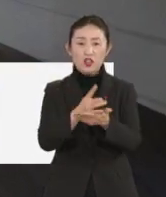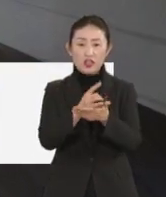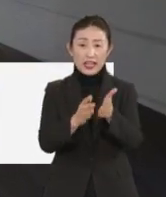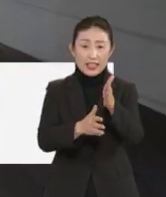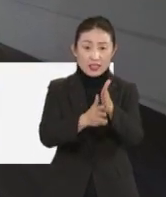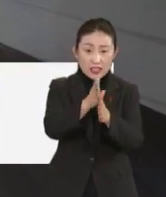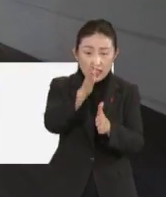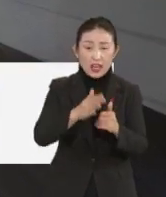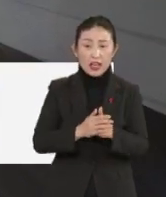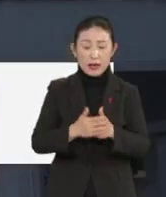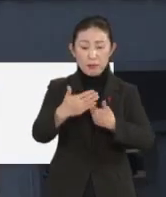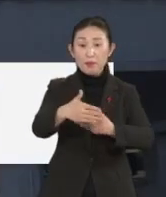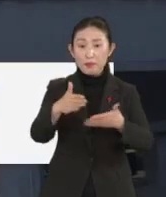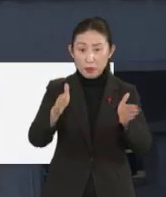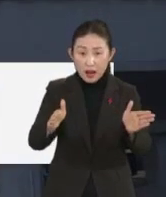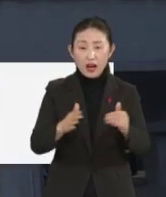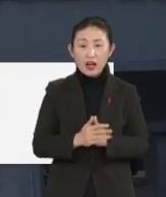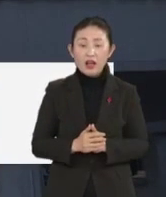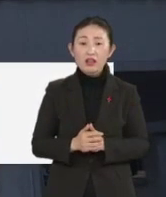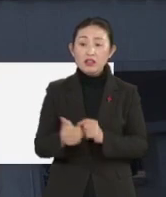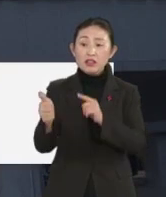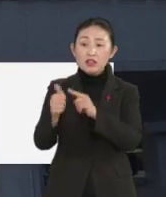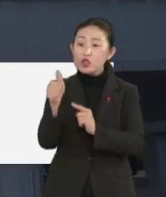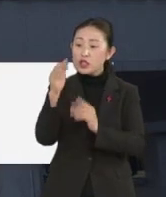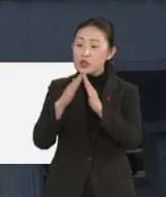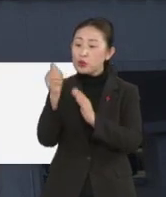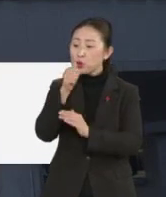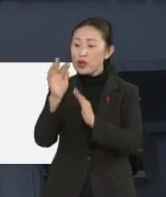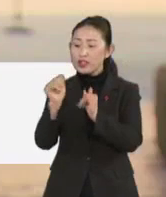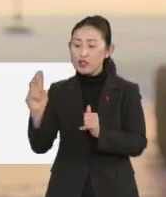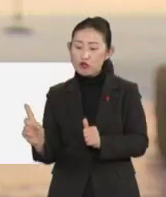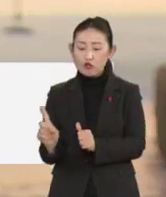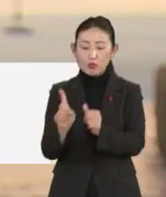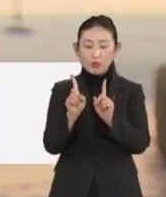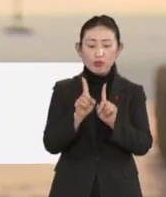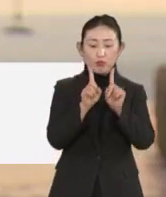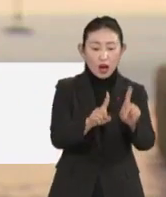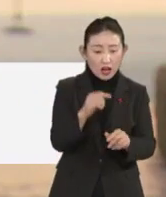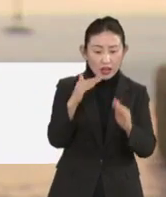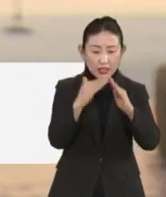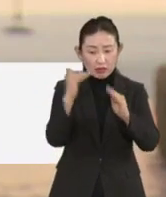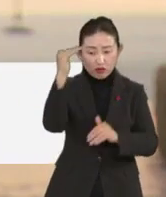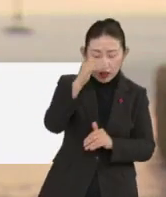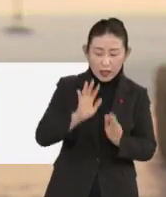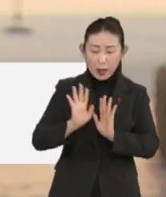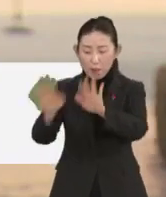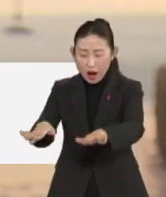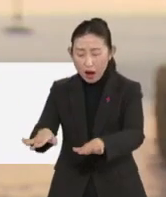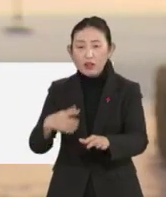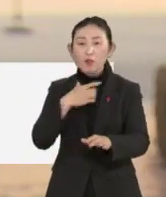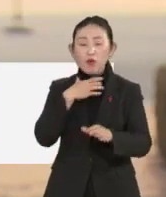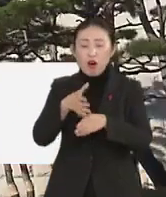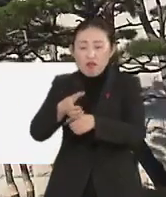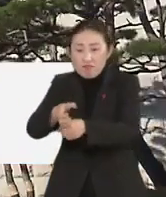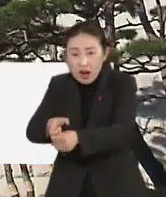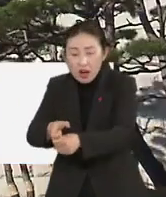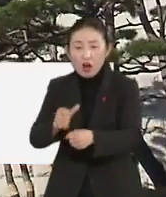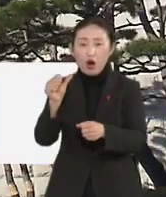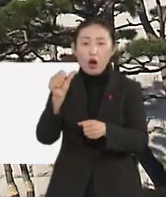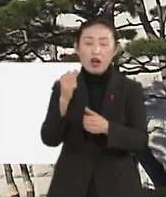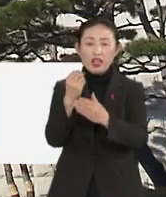천안시 서북구에 있는 한 원룸에서 60대 부동산 중개인과 함께 집을 둘러보다가 넘어뜨린 뒤 목을 조르며